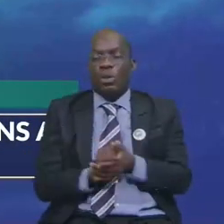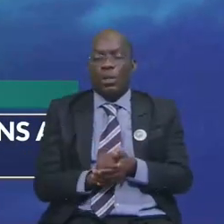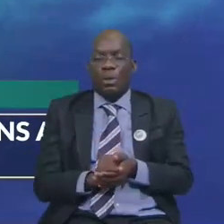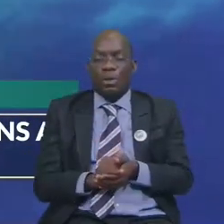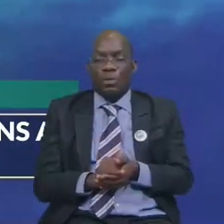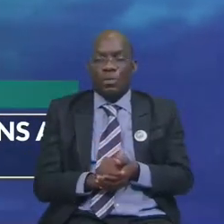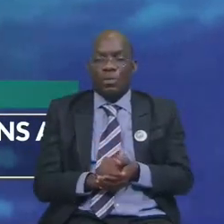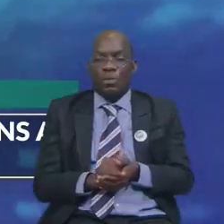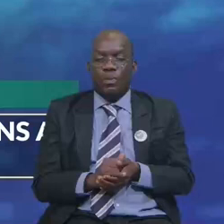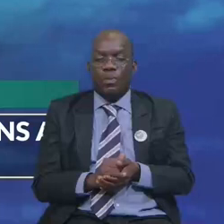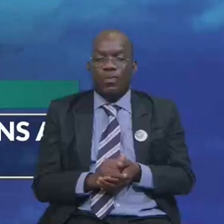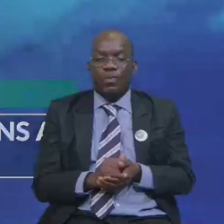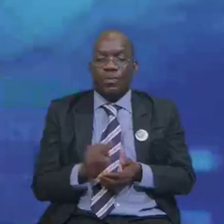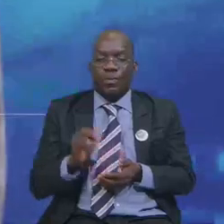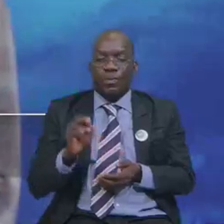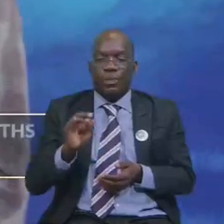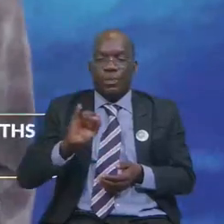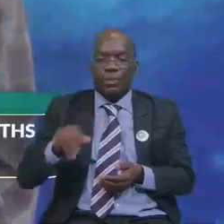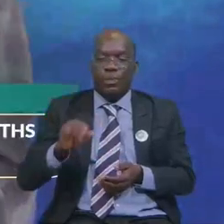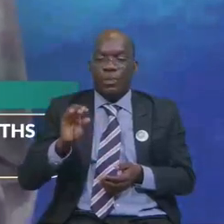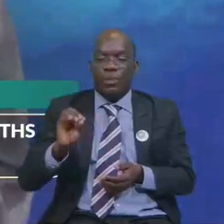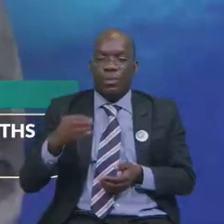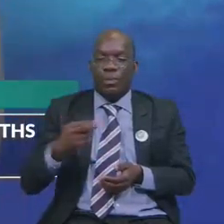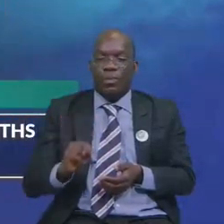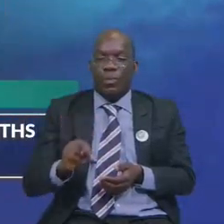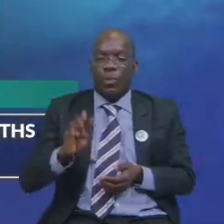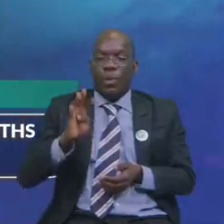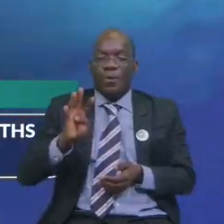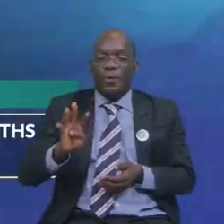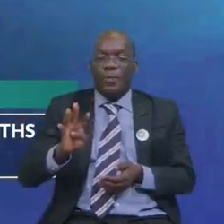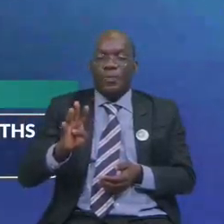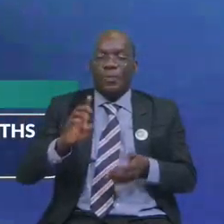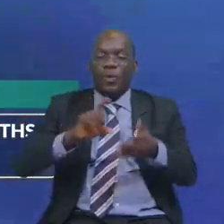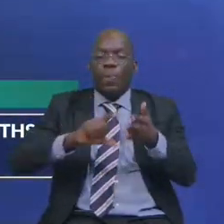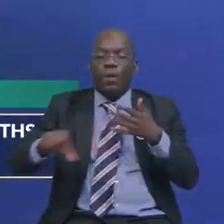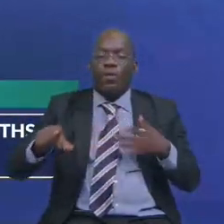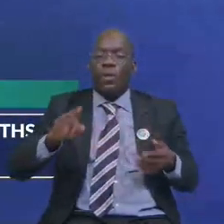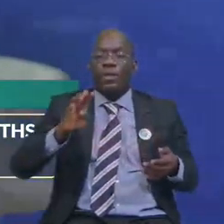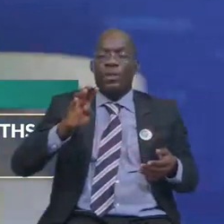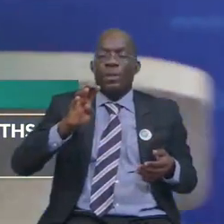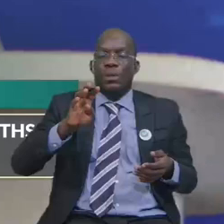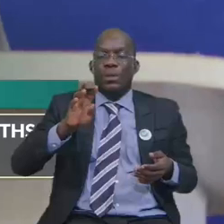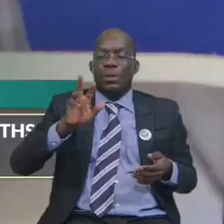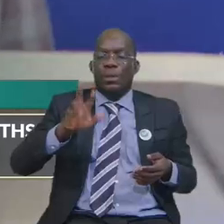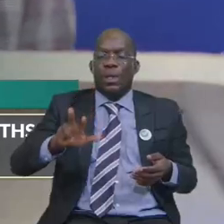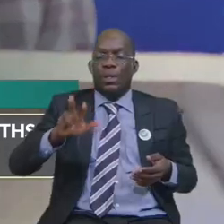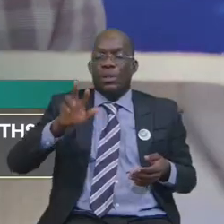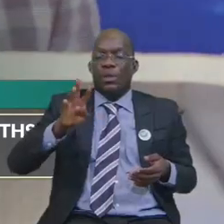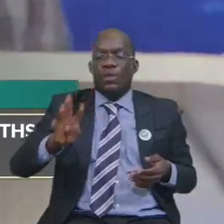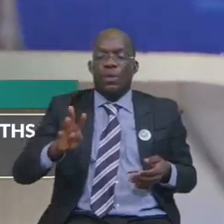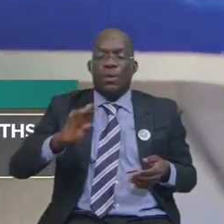chapitre 4 34 Jean chapitre 4 verset